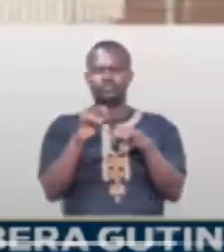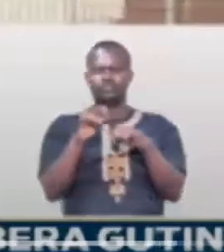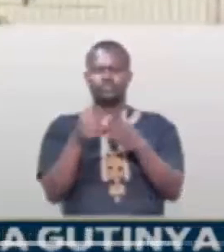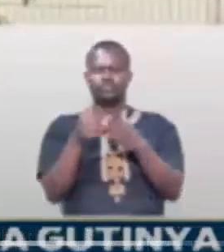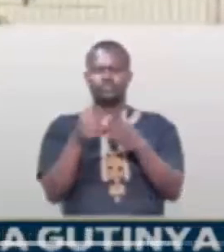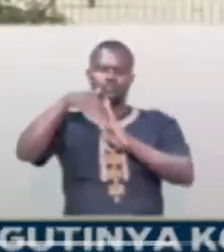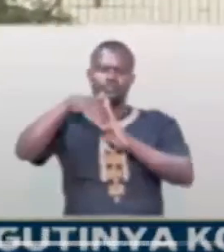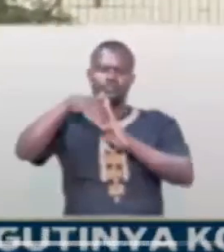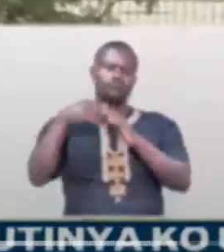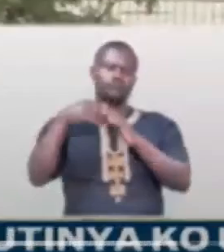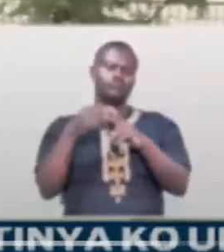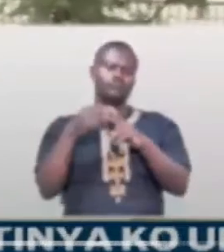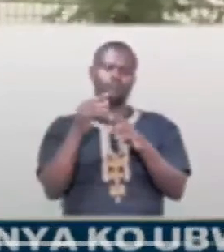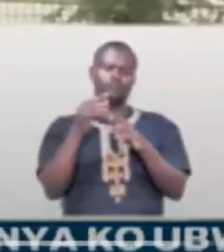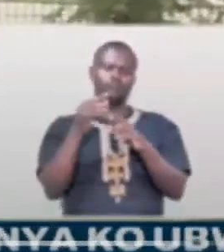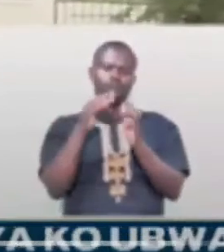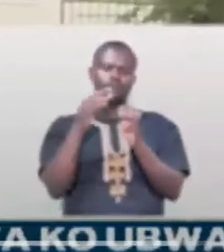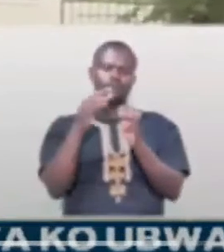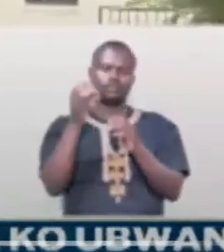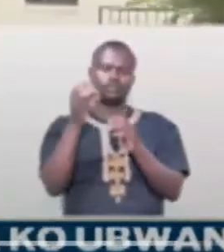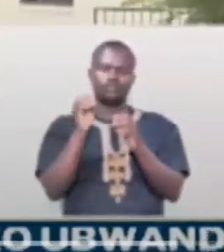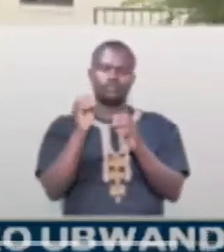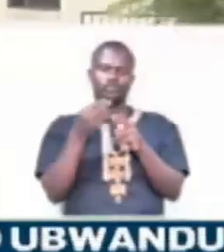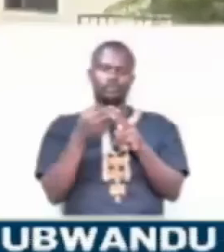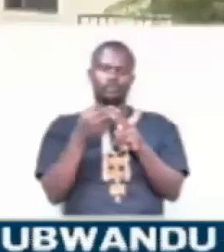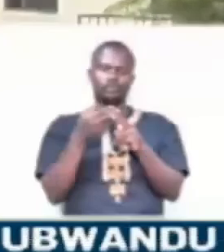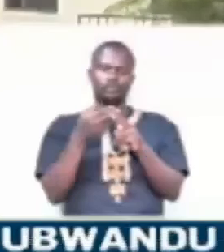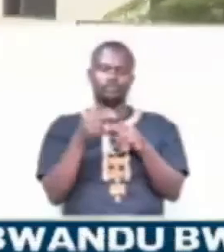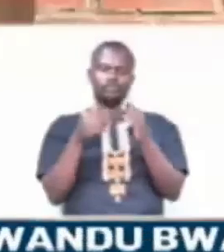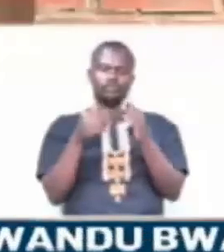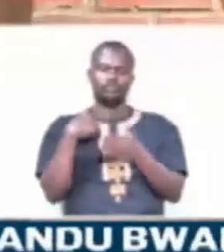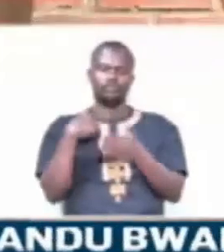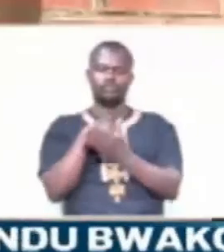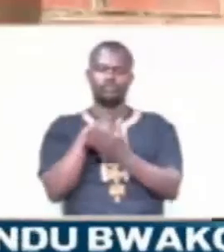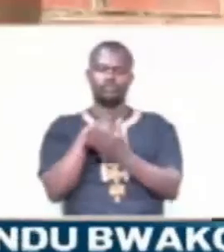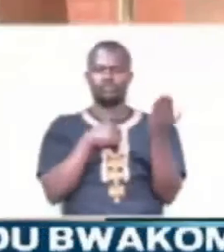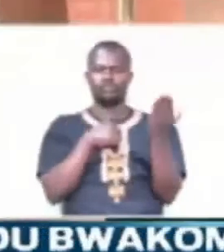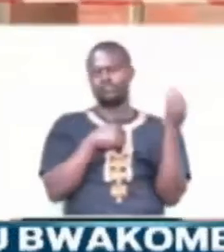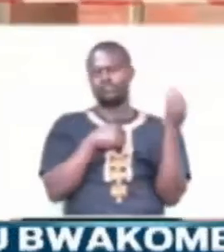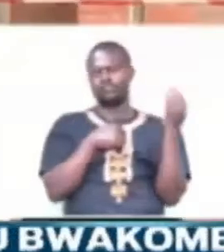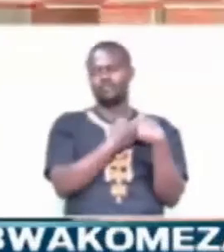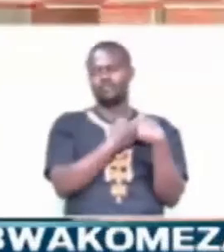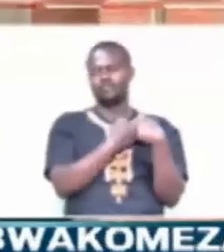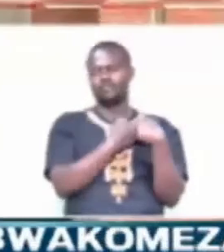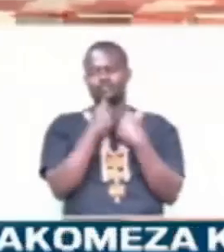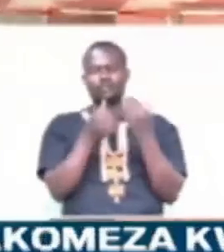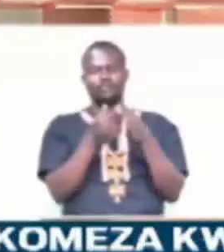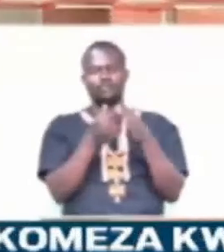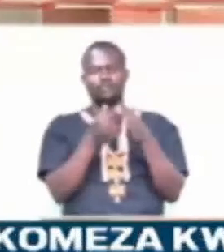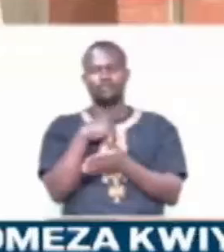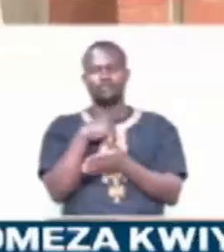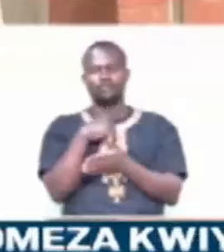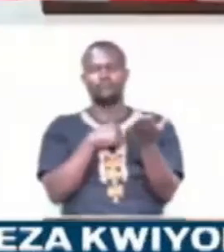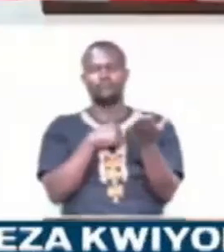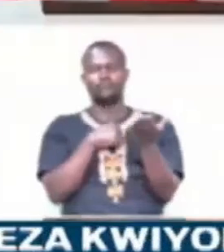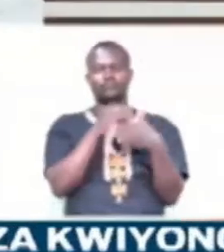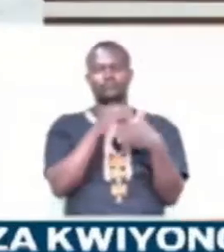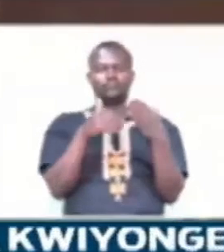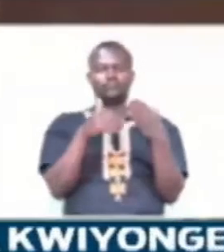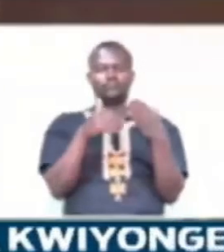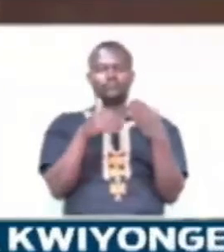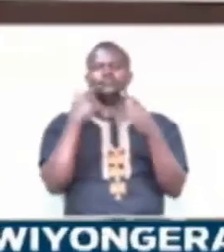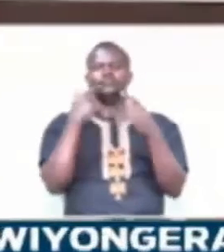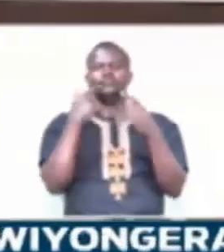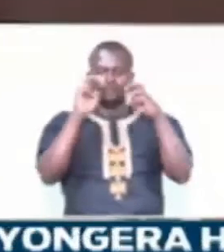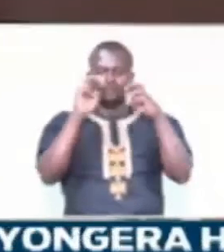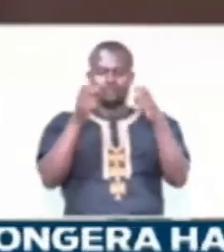ku gipimo cya 3.4% munsi ya 0 kubera ingamba zo guhangana n'icyorezo cya COVID-19. Icyakora Minisiteri y'Imari n'Igenamigambi ivuga ko mu